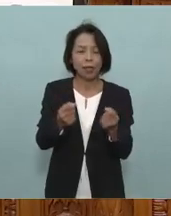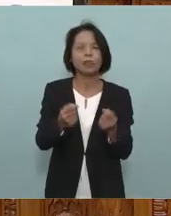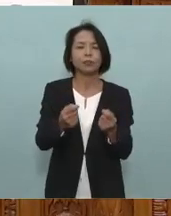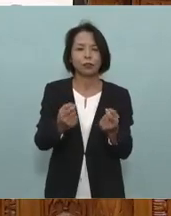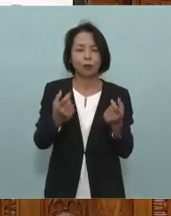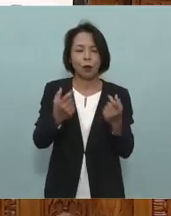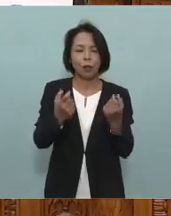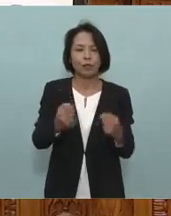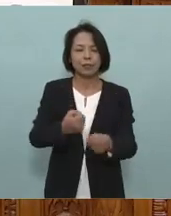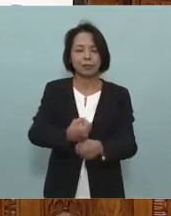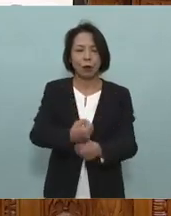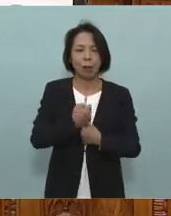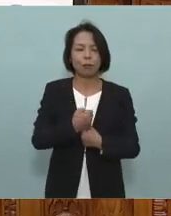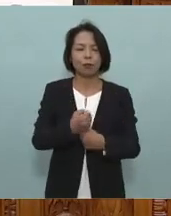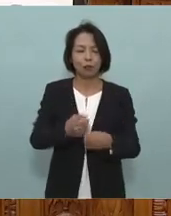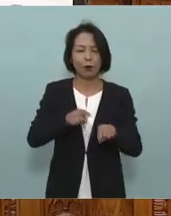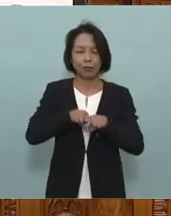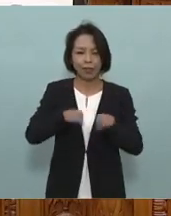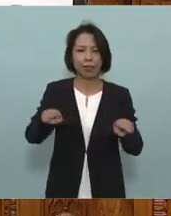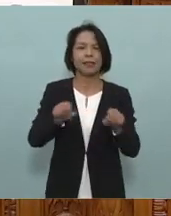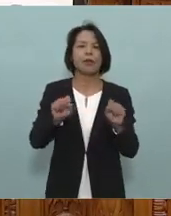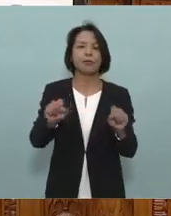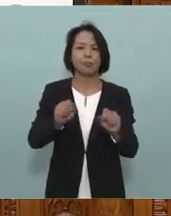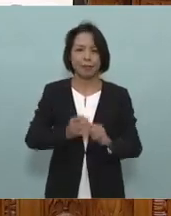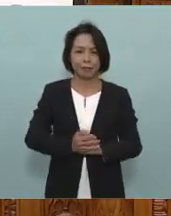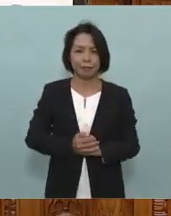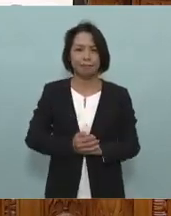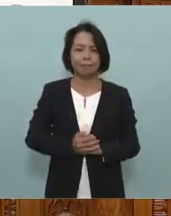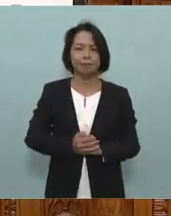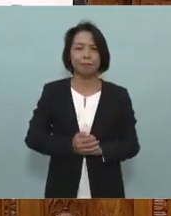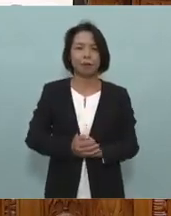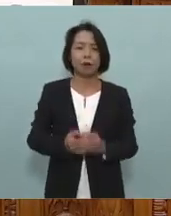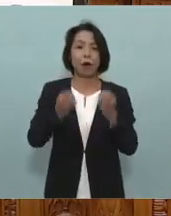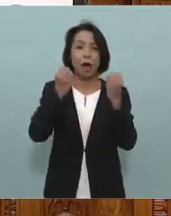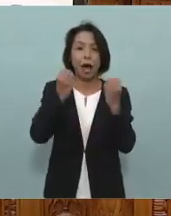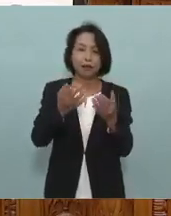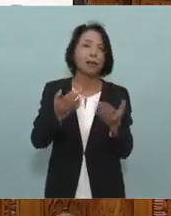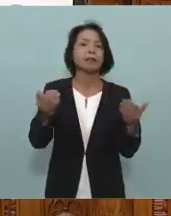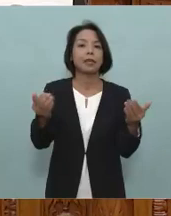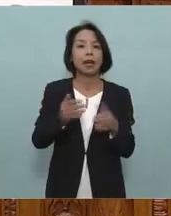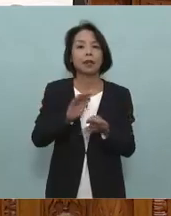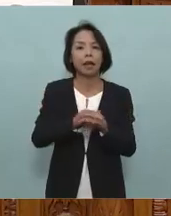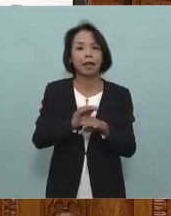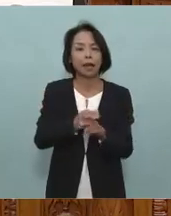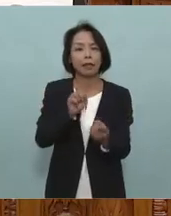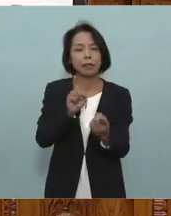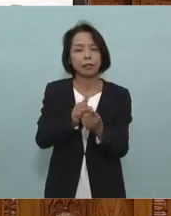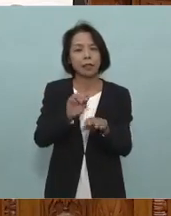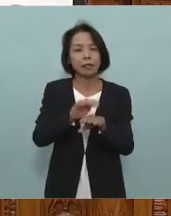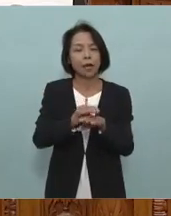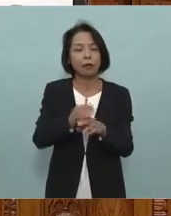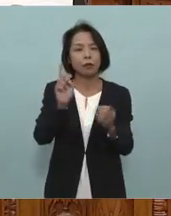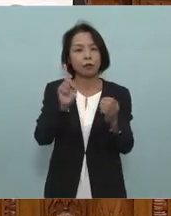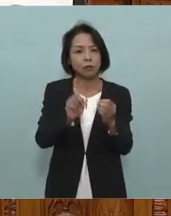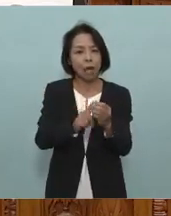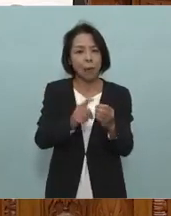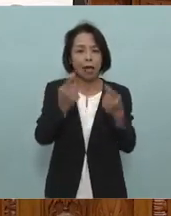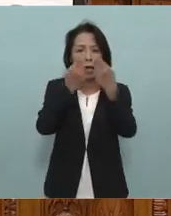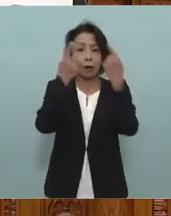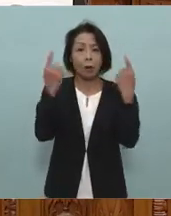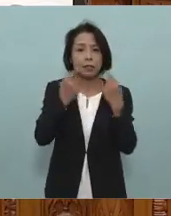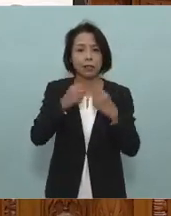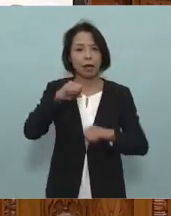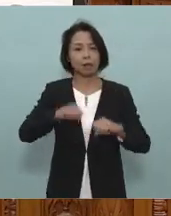一層徹底してまいります新しい働き方に対応するため個人が